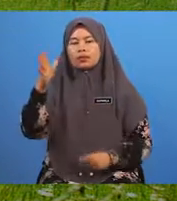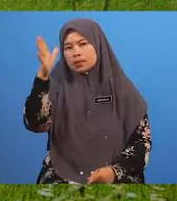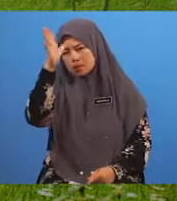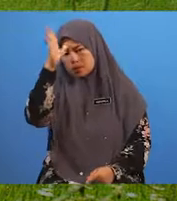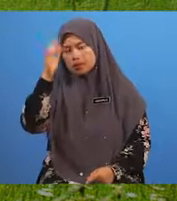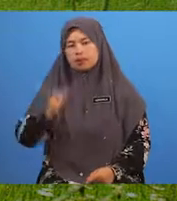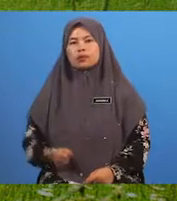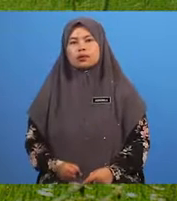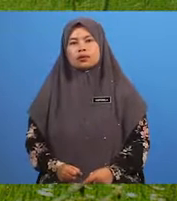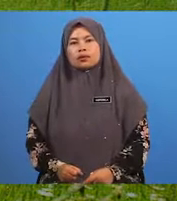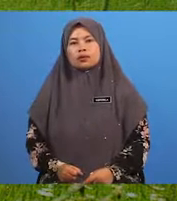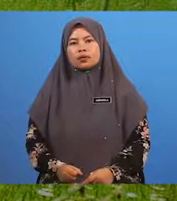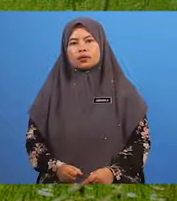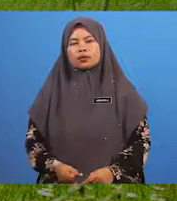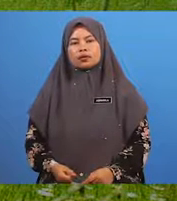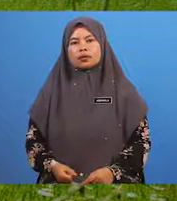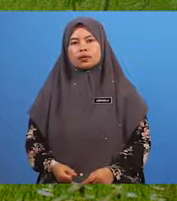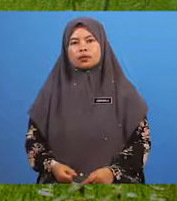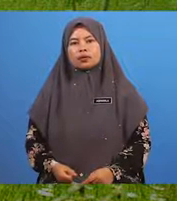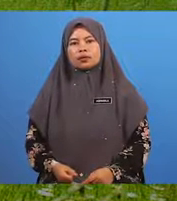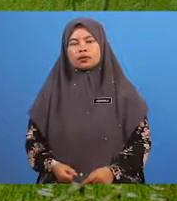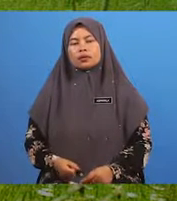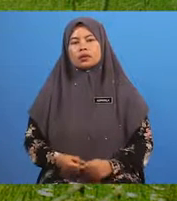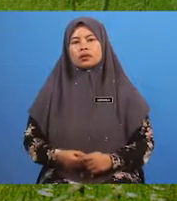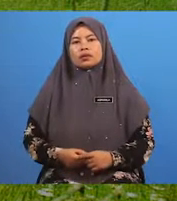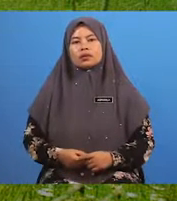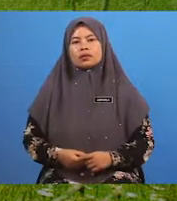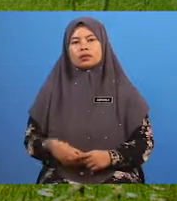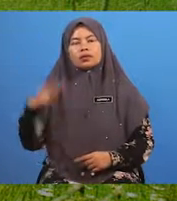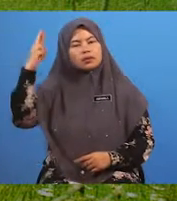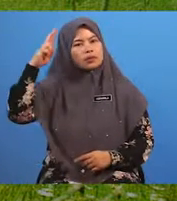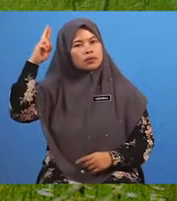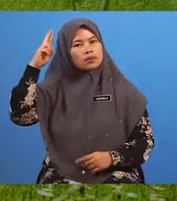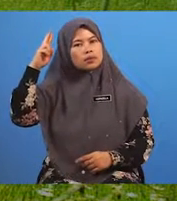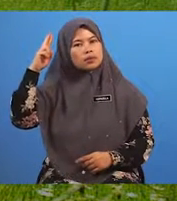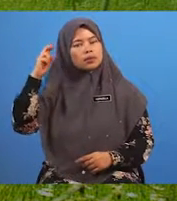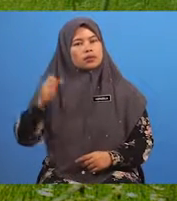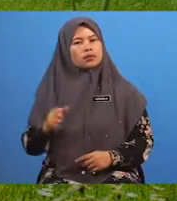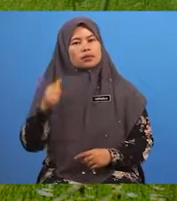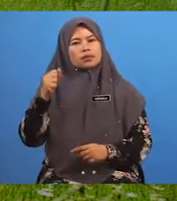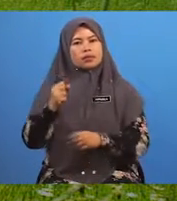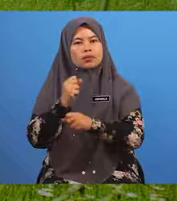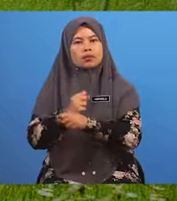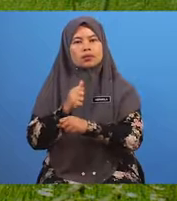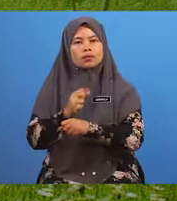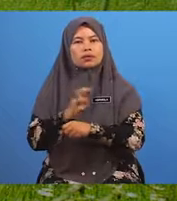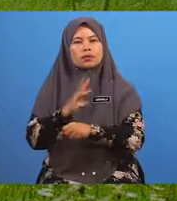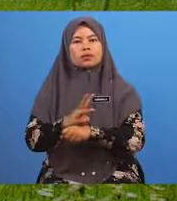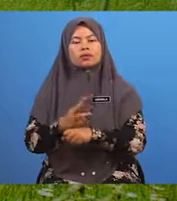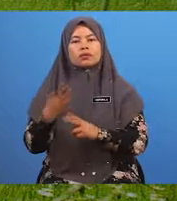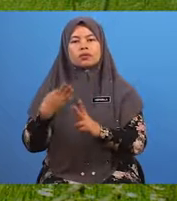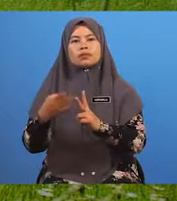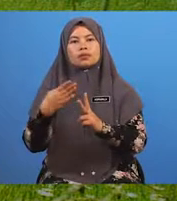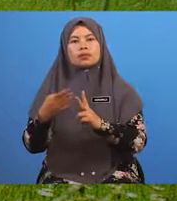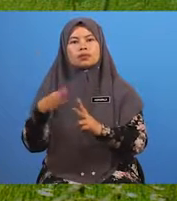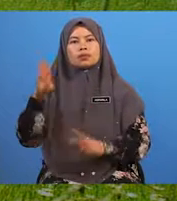angkat dengan bapa angkat bukannya hubungan nasab atau keturunan, Rasulullah sallallahu alaihi wasallam mengahwini bekas